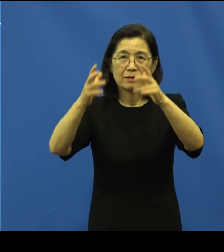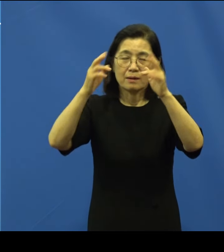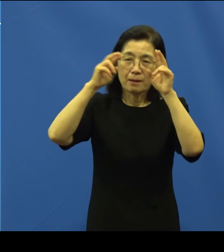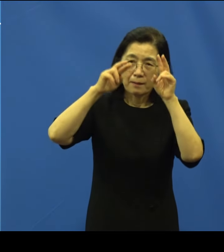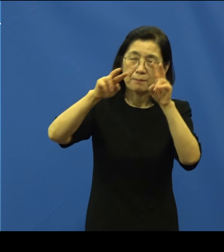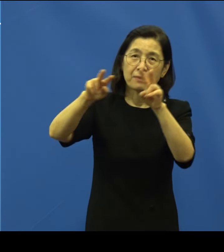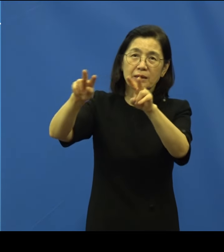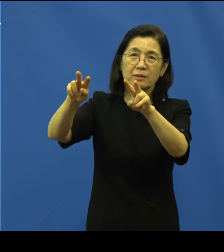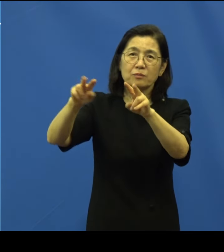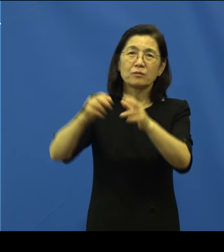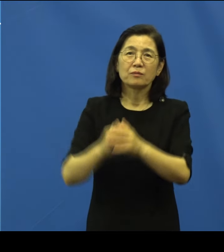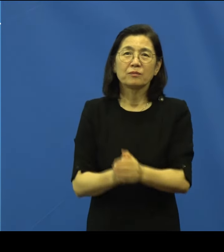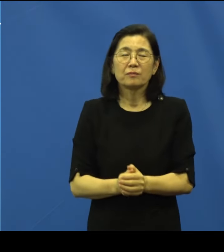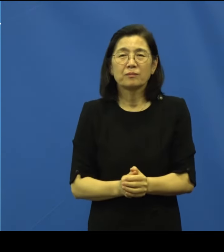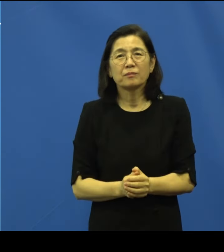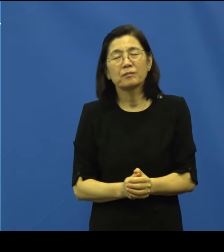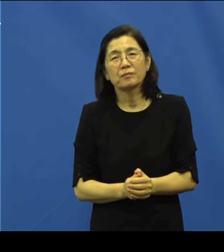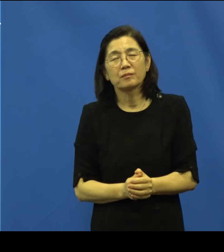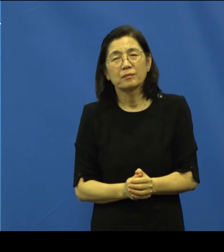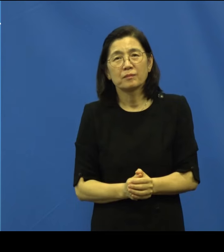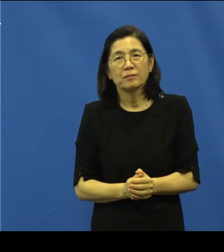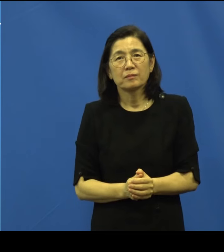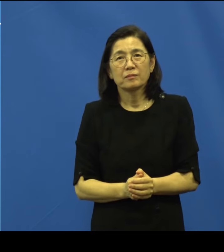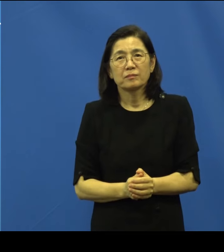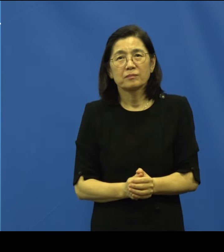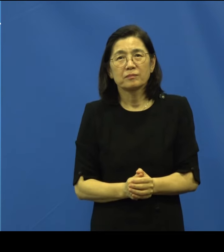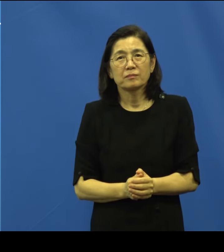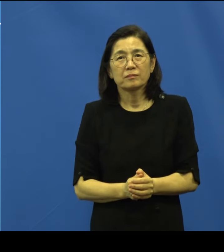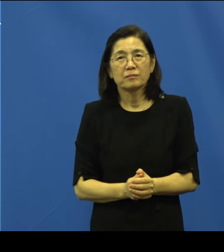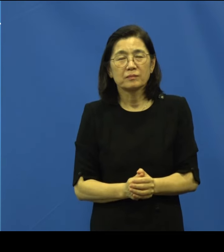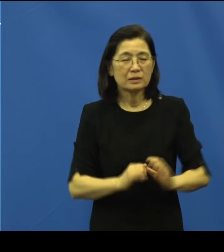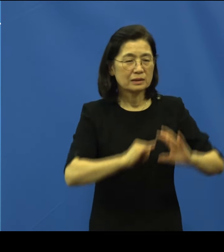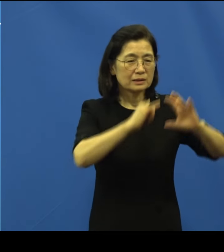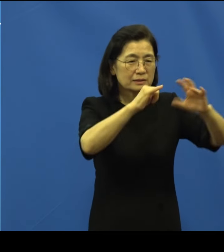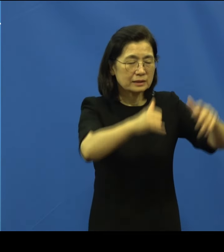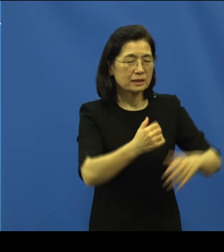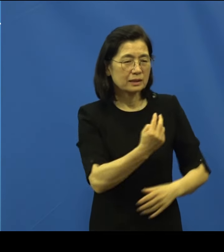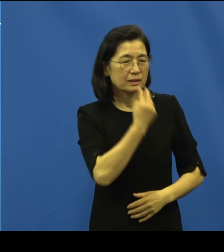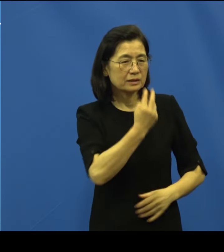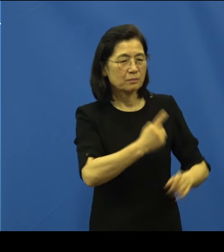가지고 있을 거 곧 뭐 그게 생명 걸 일이 아니잖아요.